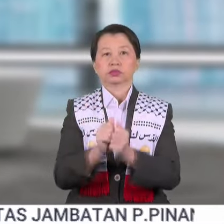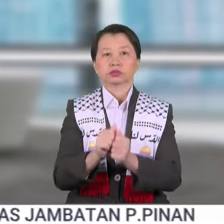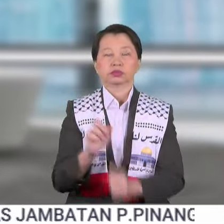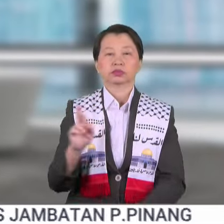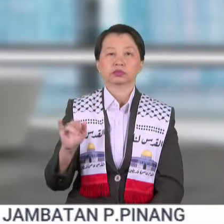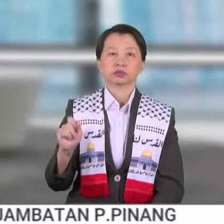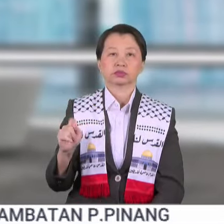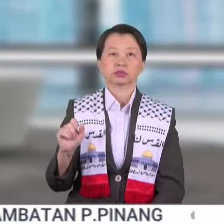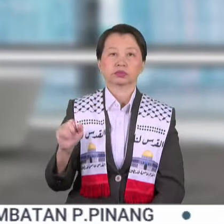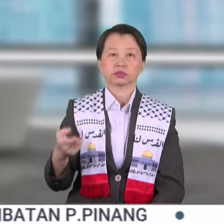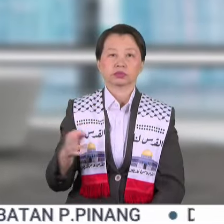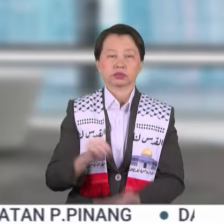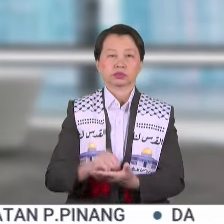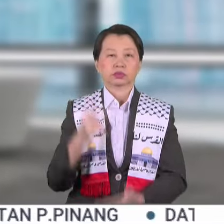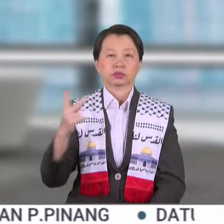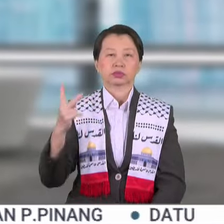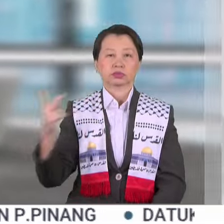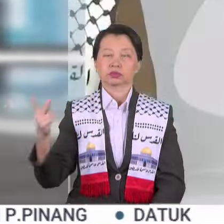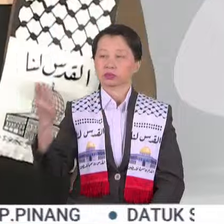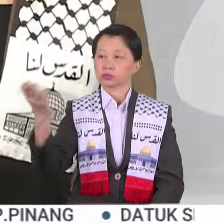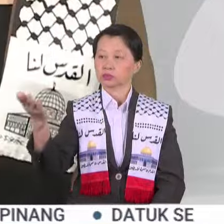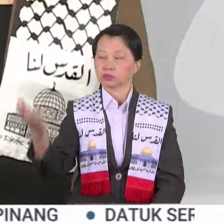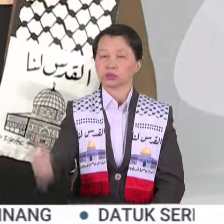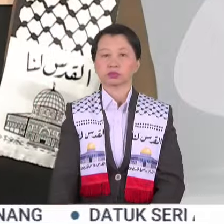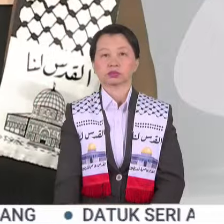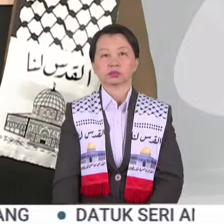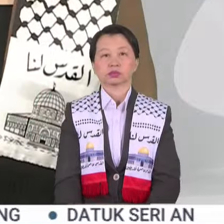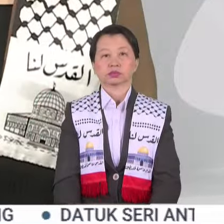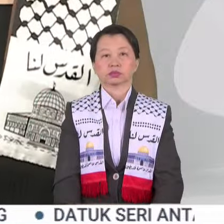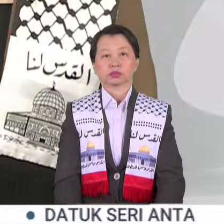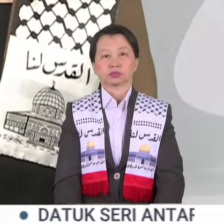Rita Alusius Malik di Kota Kinabalu. Teruskan Rita.